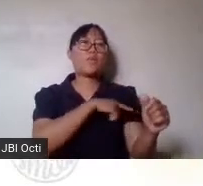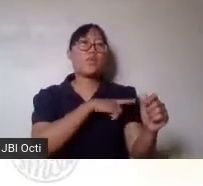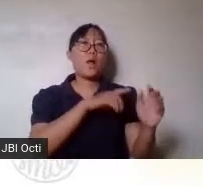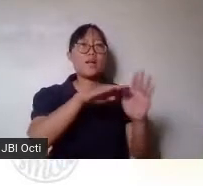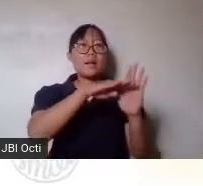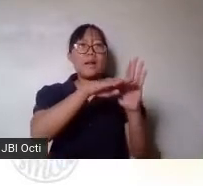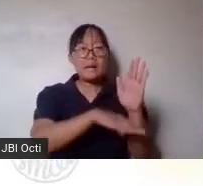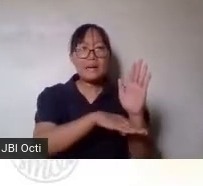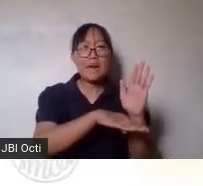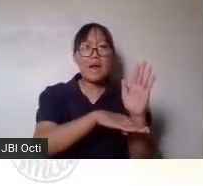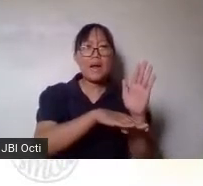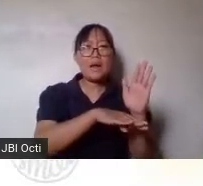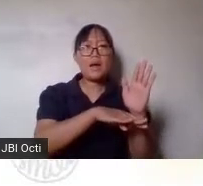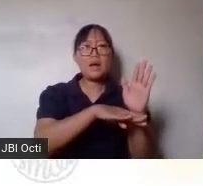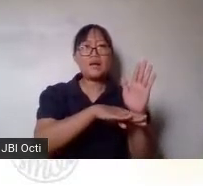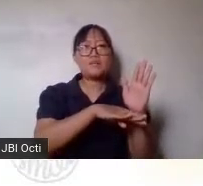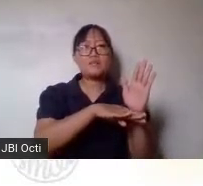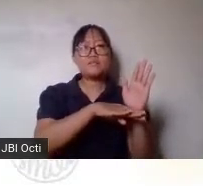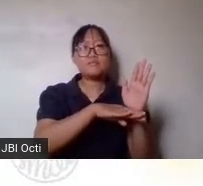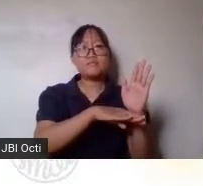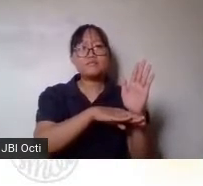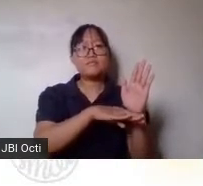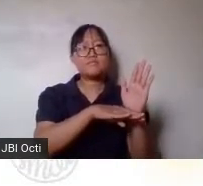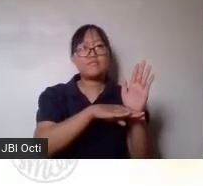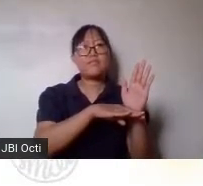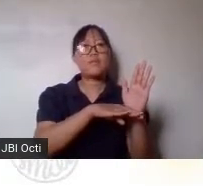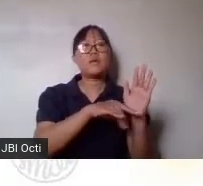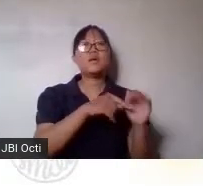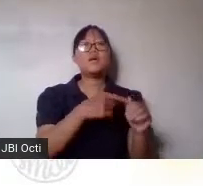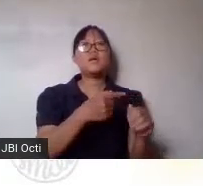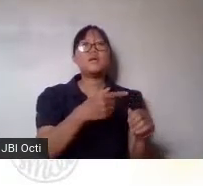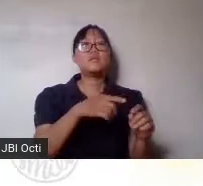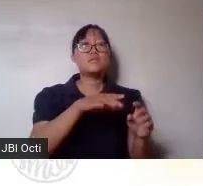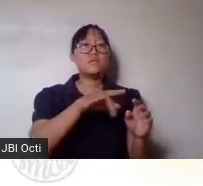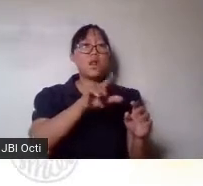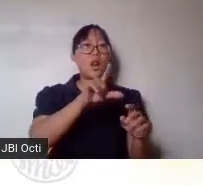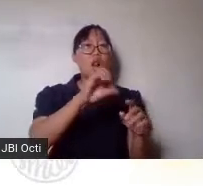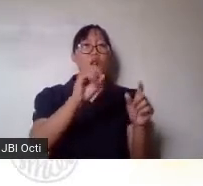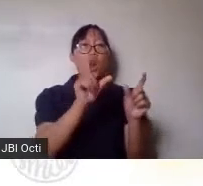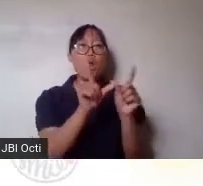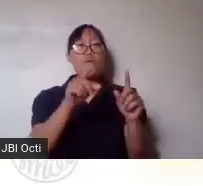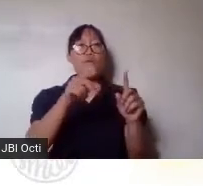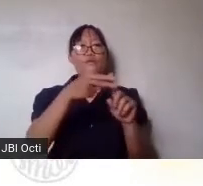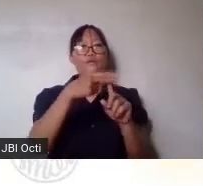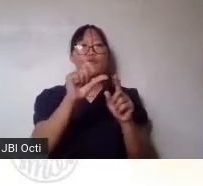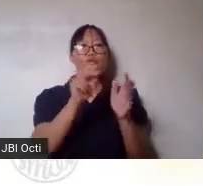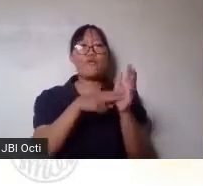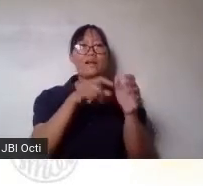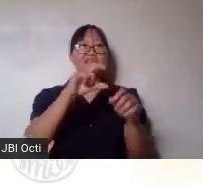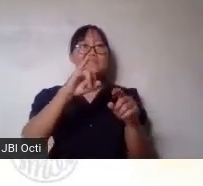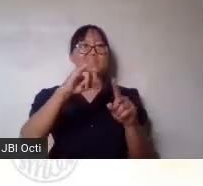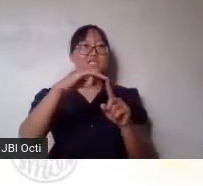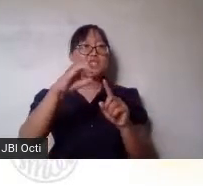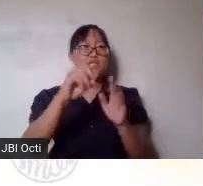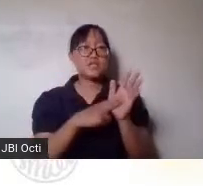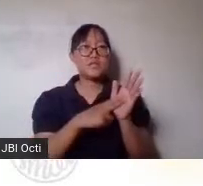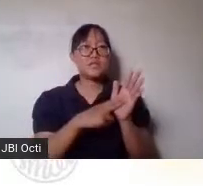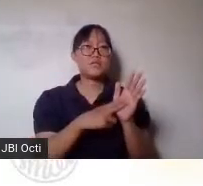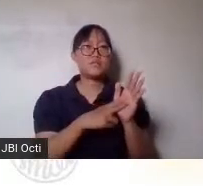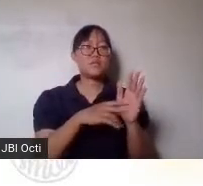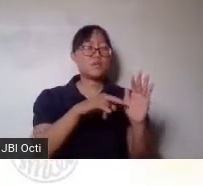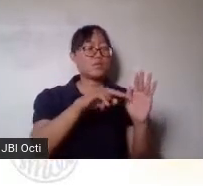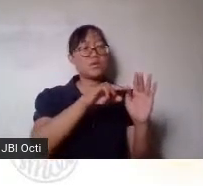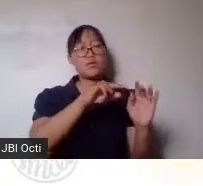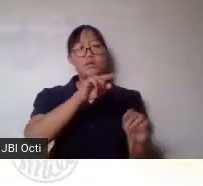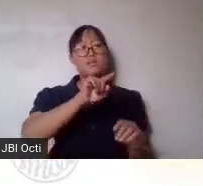sekarang, yang disebut dengan low functioning itu sudah bergeser juga angkanya. Ada pada angka di bawah angka 70. Nah, ini